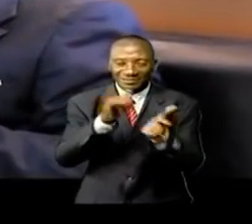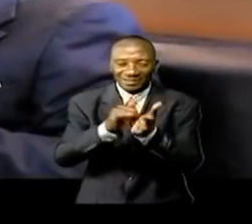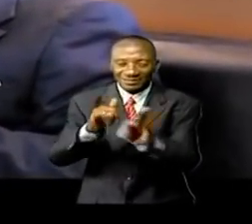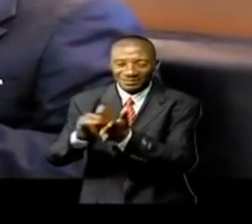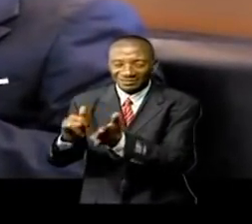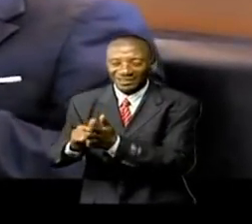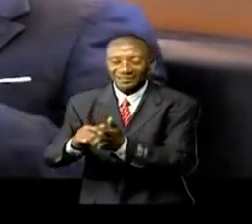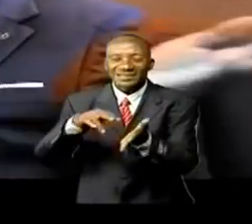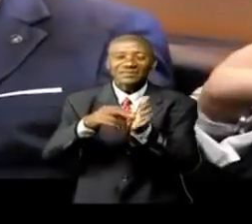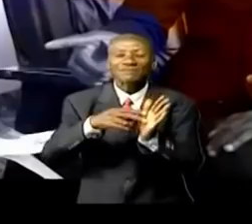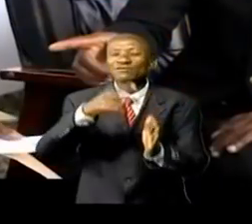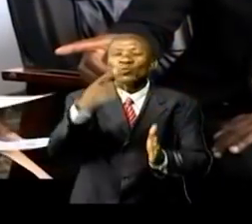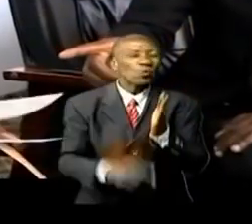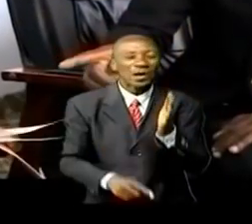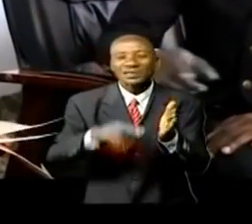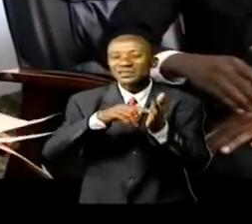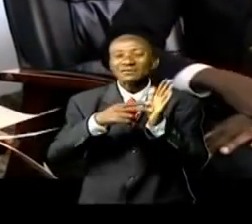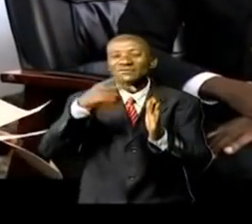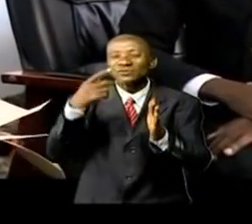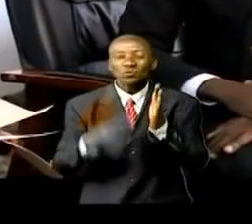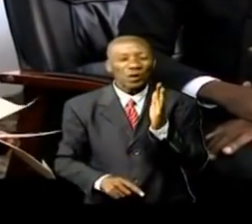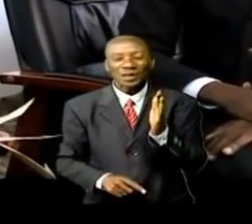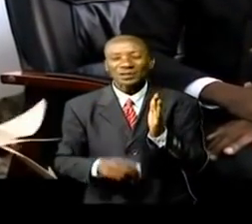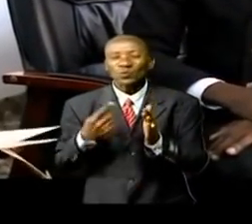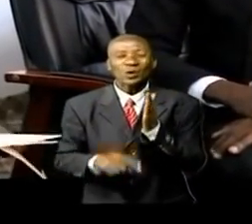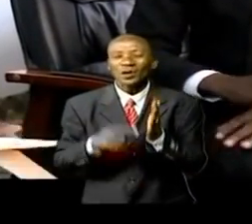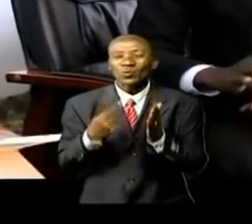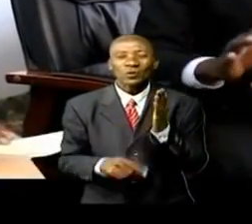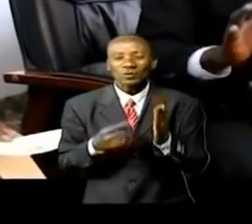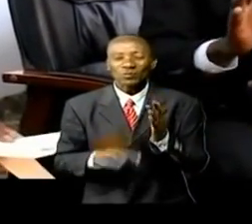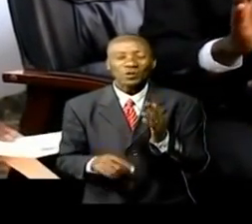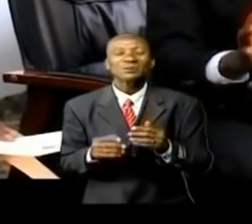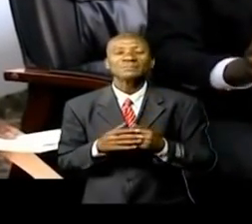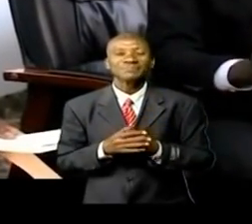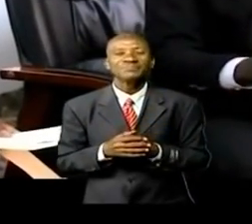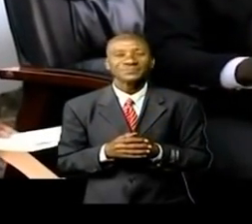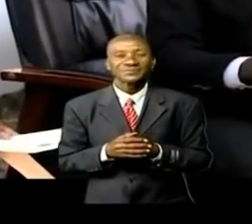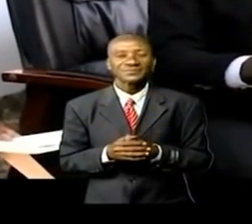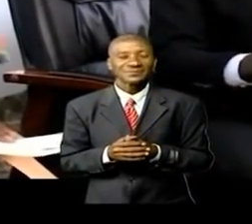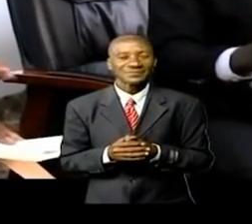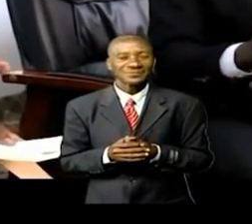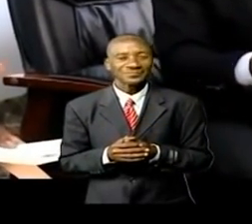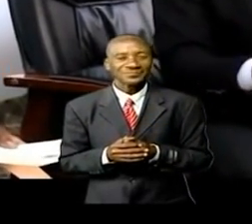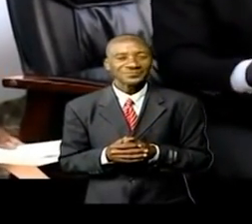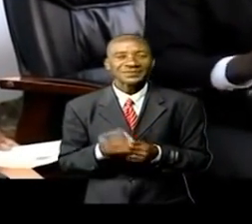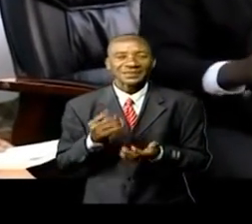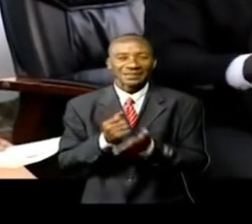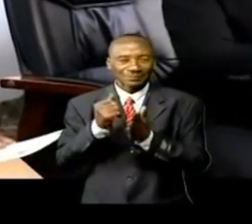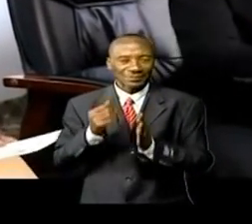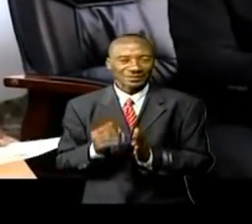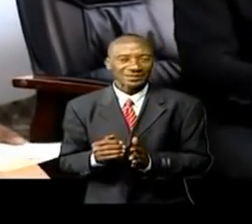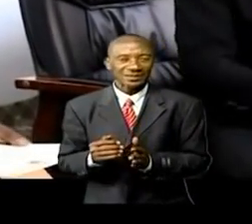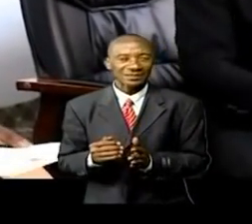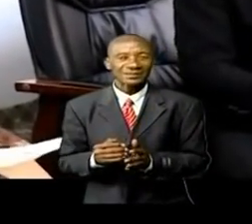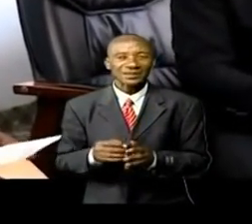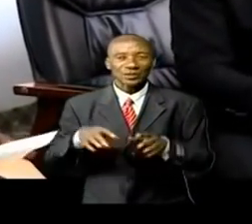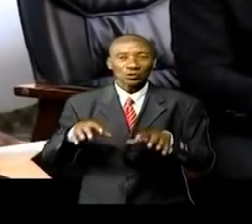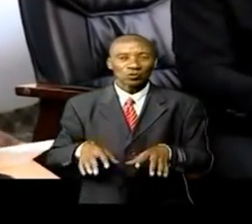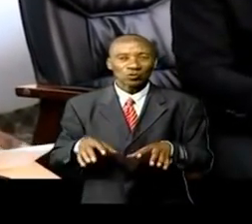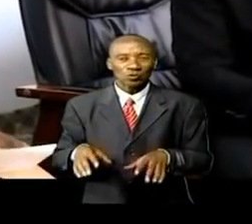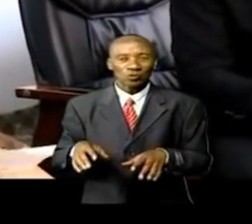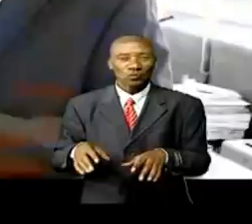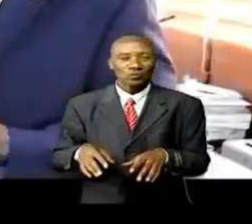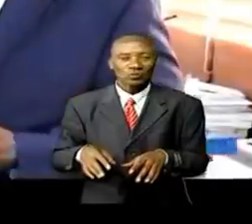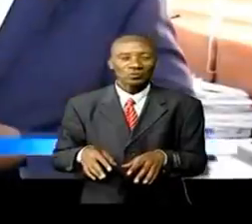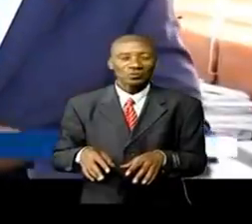affaires étrangères, Kabo Ngongoi Joska, a reçu Georges Massafou, ambassadeur du Kenya en République démocratique du